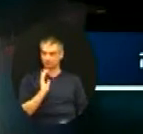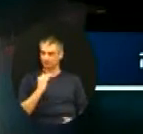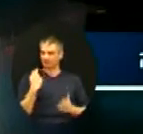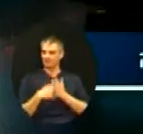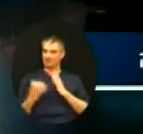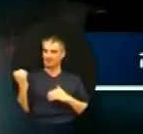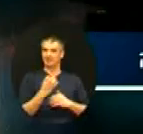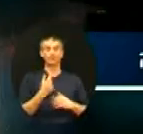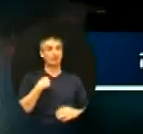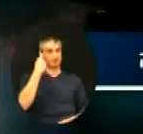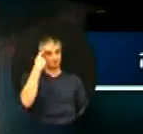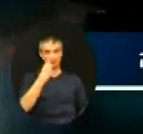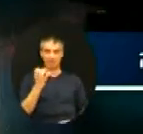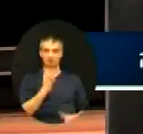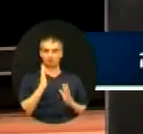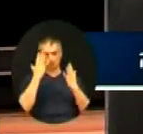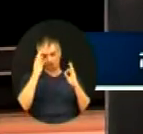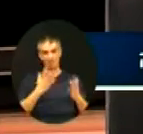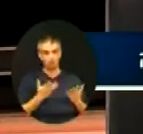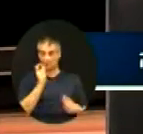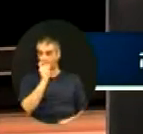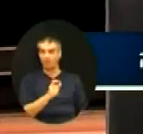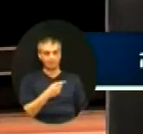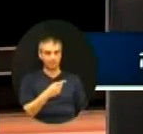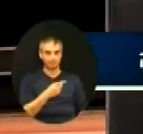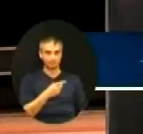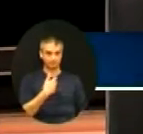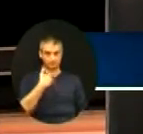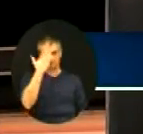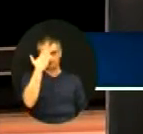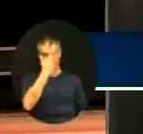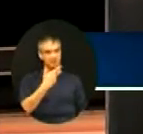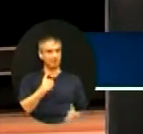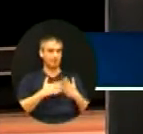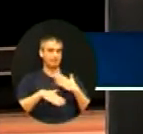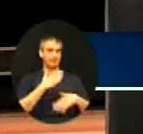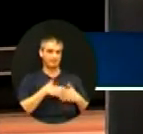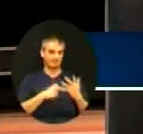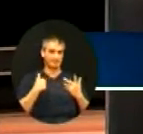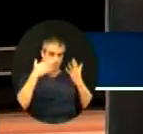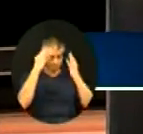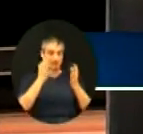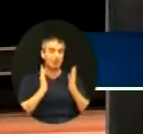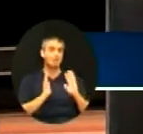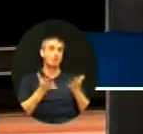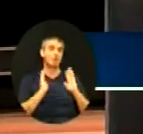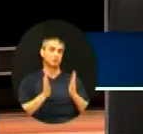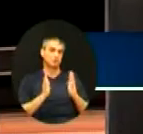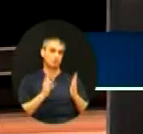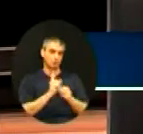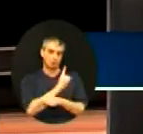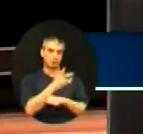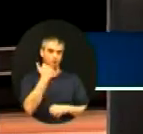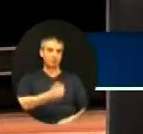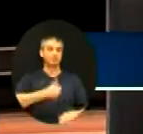רכש. אני חושבת שזה רכש ראוי ביותר. אדם שאני מכירה, מחבבת, מעריכה מאוד מאוד. בתקופה